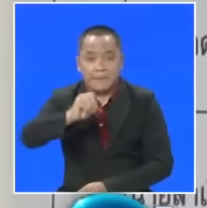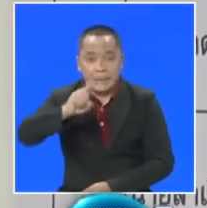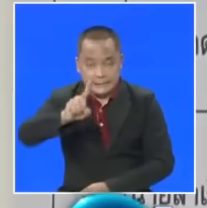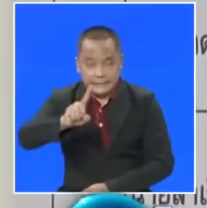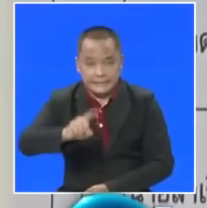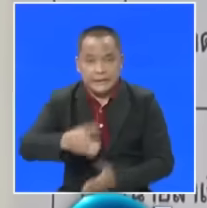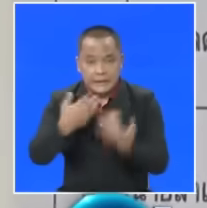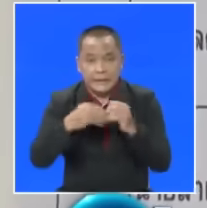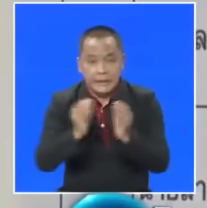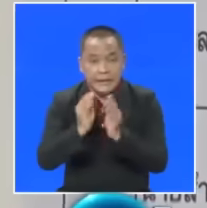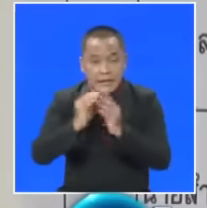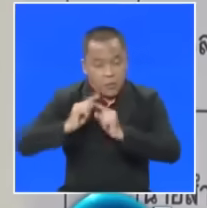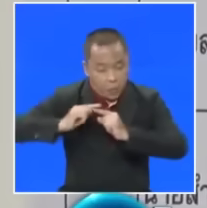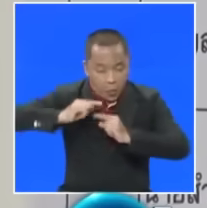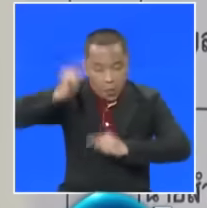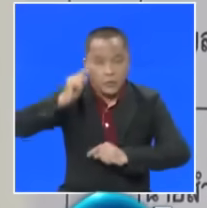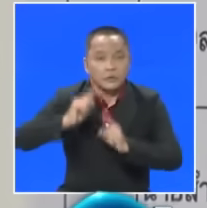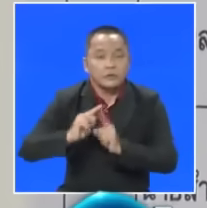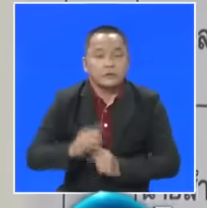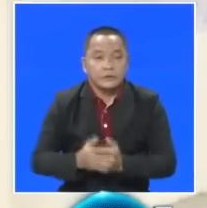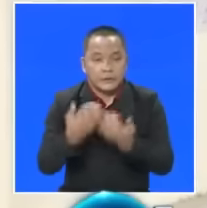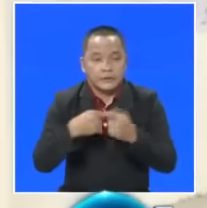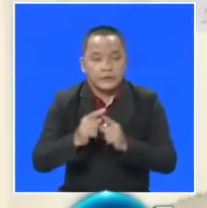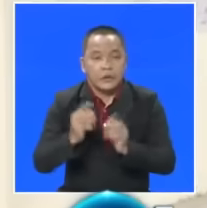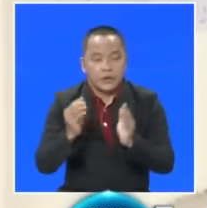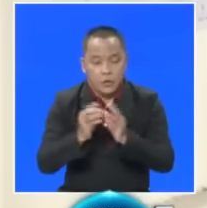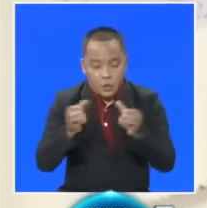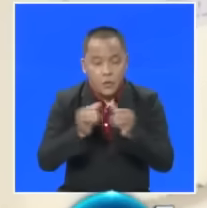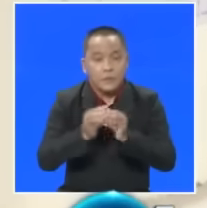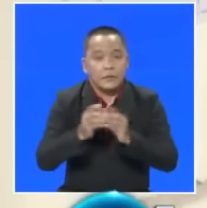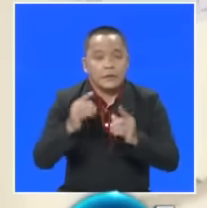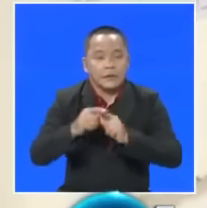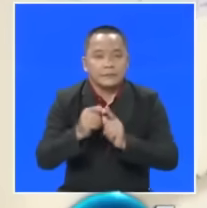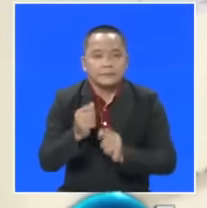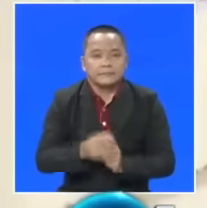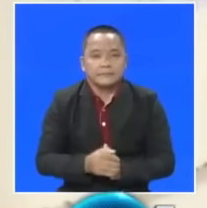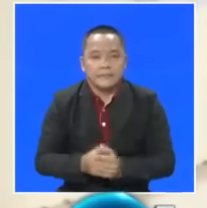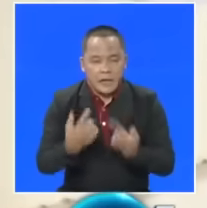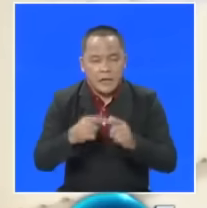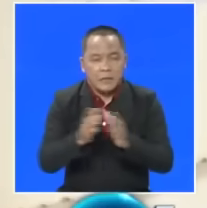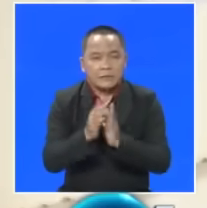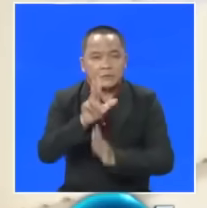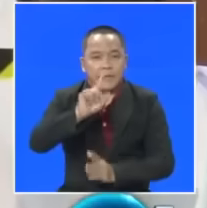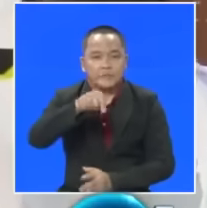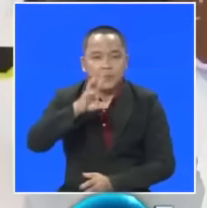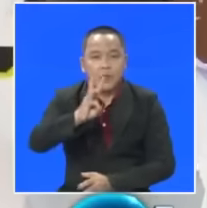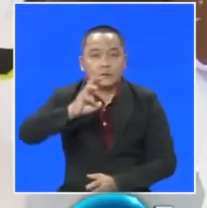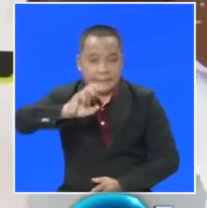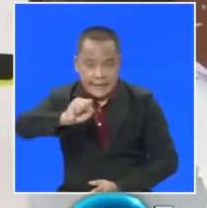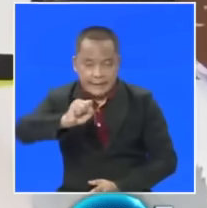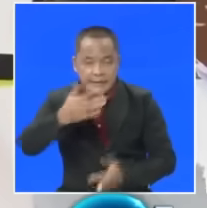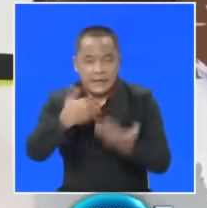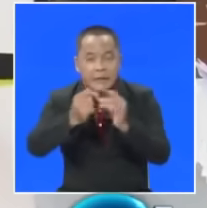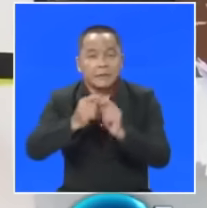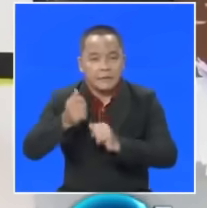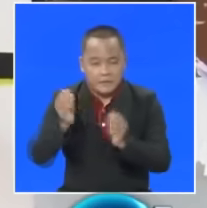617,351 คะแนนคะแนนทิ้งห่างคู่แข่งอันดับ2จากกลุ่มคณะก้าวหน้าอย่างท่วมท้นมากกว่า 3.6 แสนคะแน